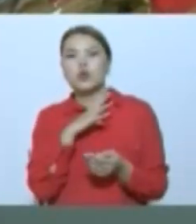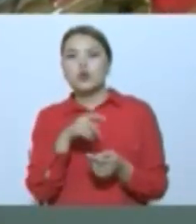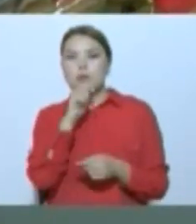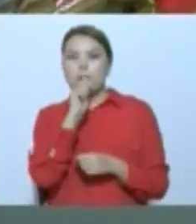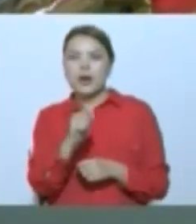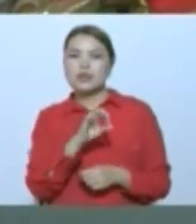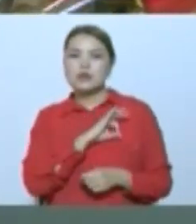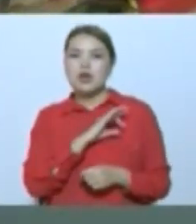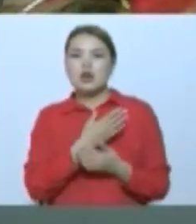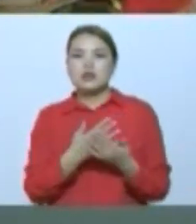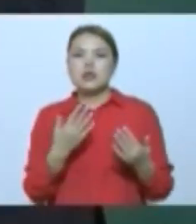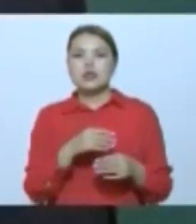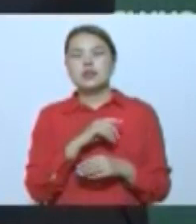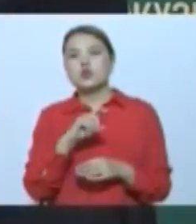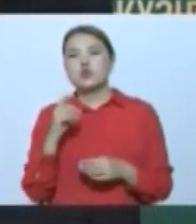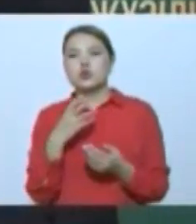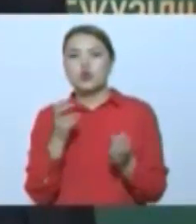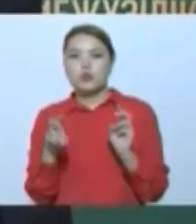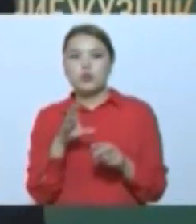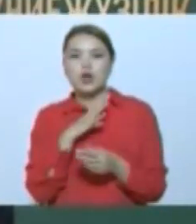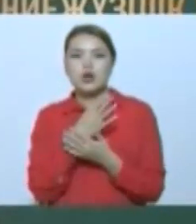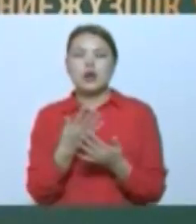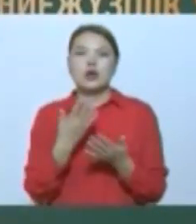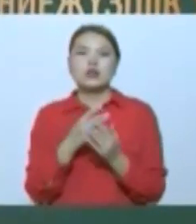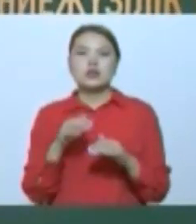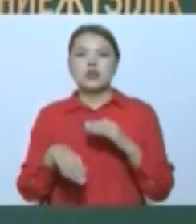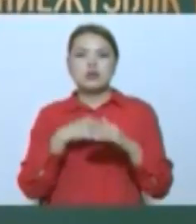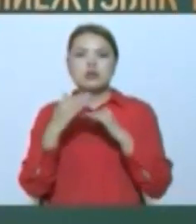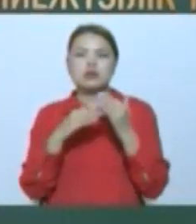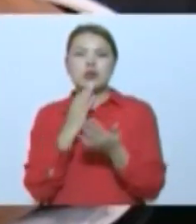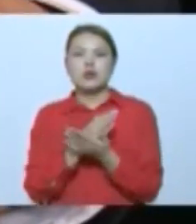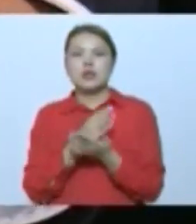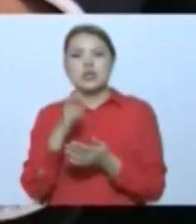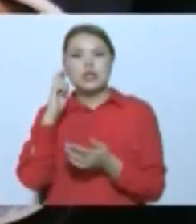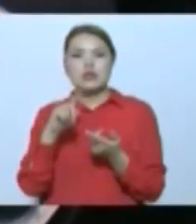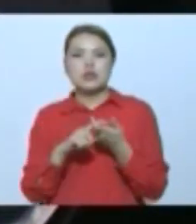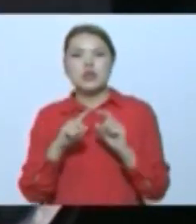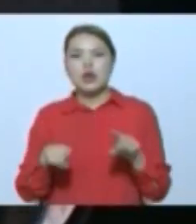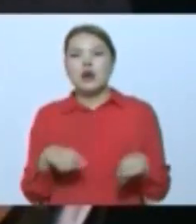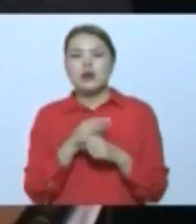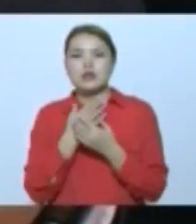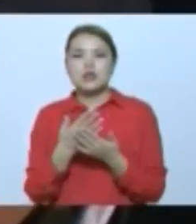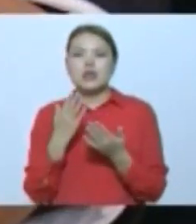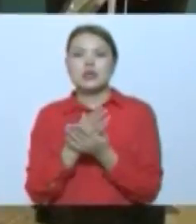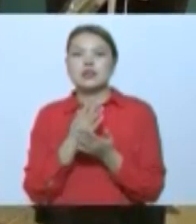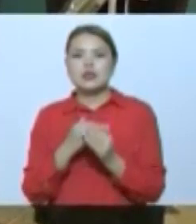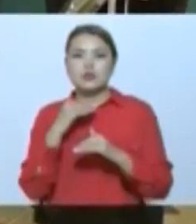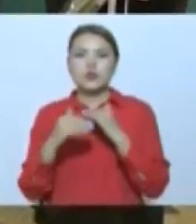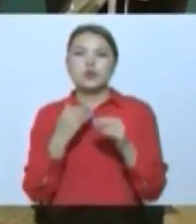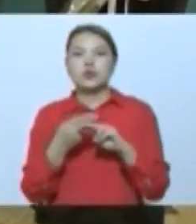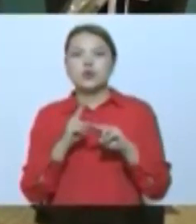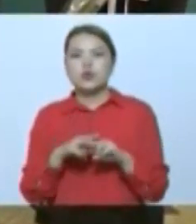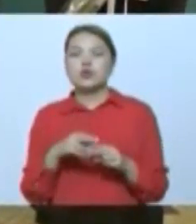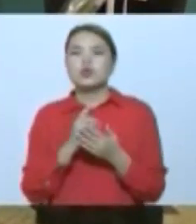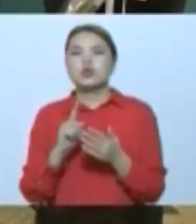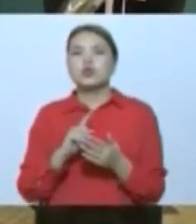медальмен бірқатар азамат марапатталды. Жалпы аймақта қарқынды дамып келе жатқан үкіметтік емес ұйымдар бұл қоғамдық прогрестің қозғаушы